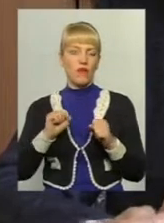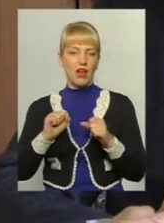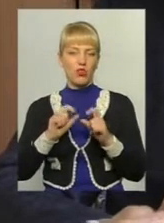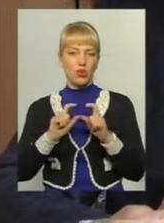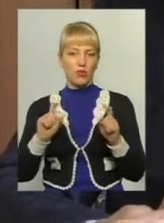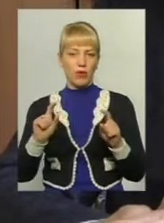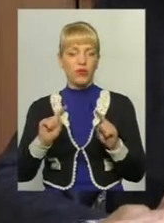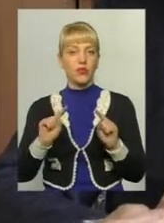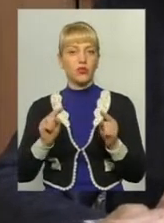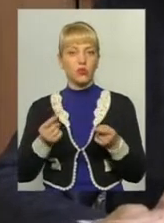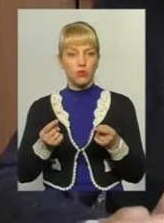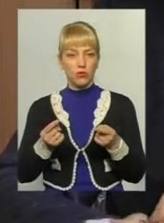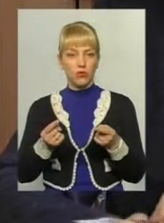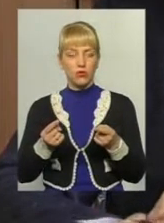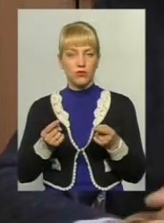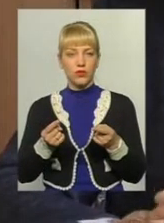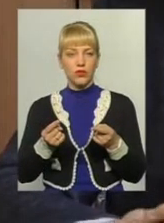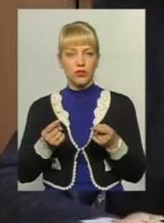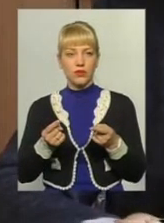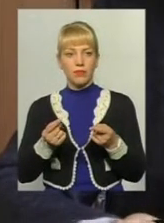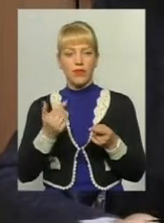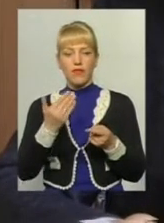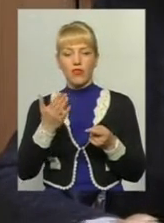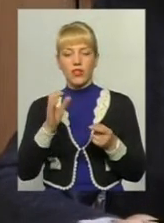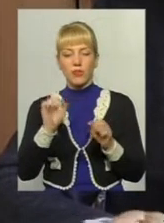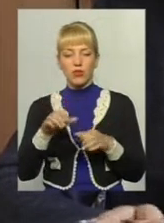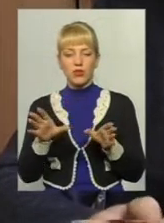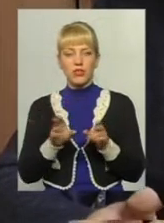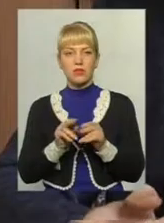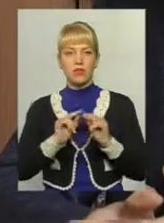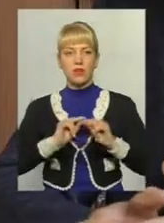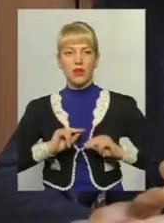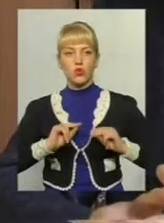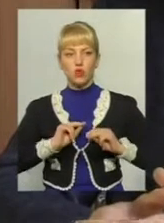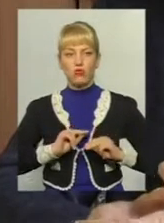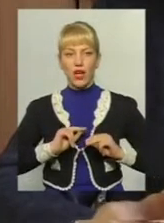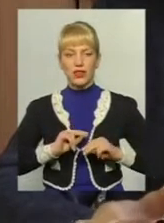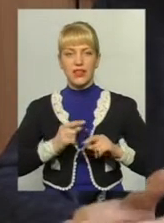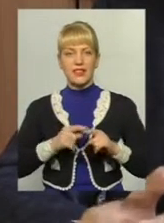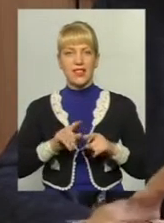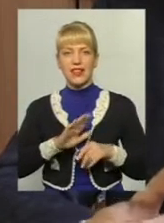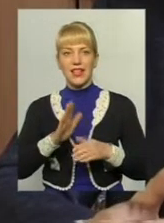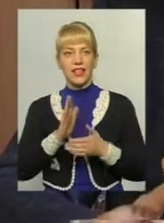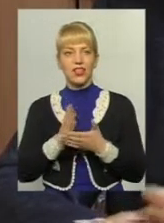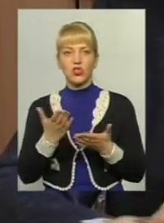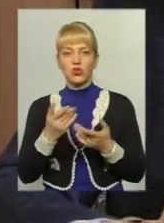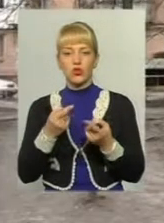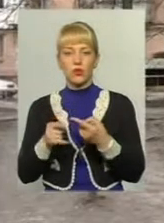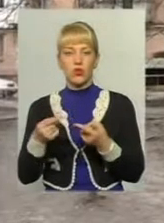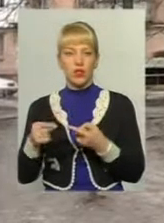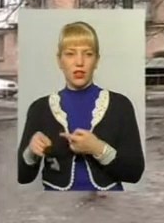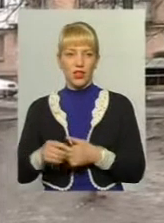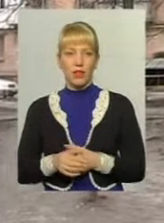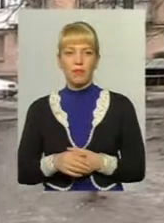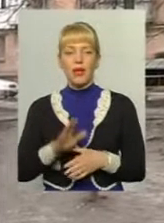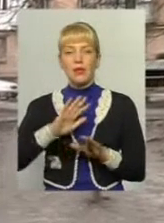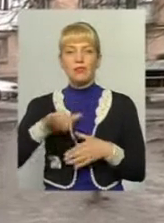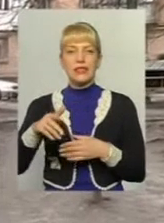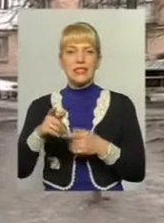кошти. Може залучати сторонню організацію. Нею також може виступати конкретний ЖЕК